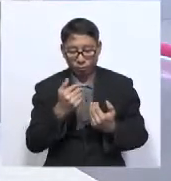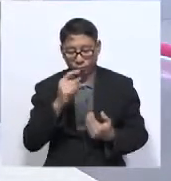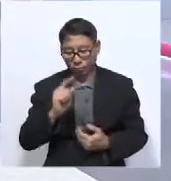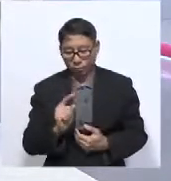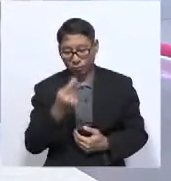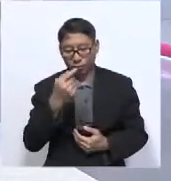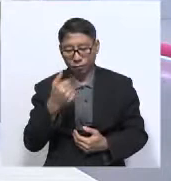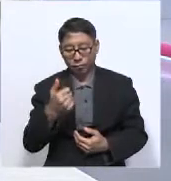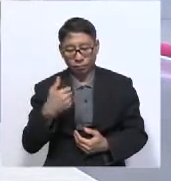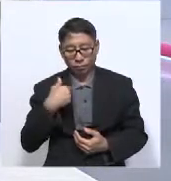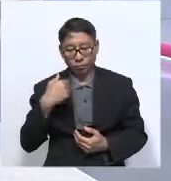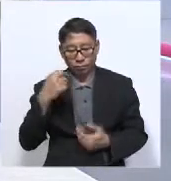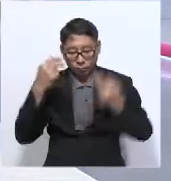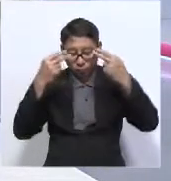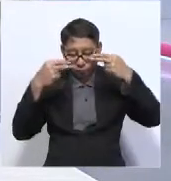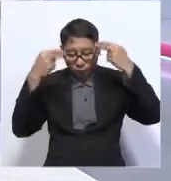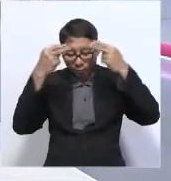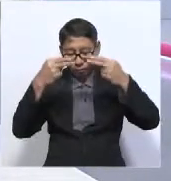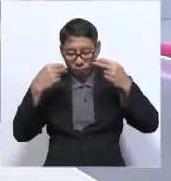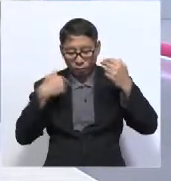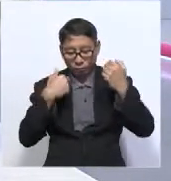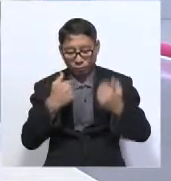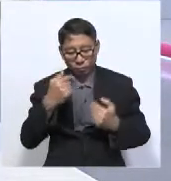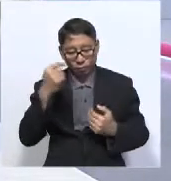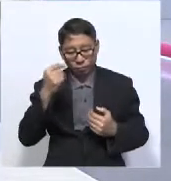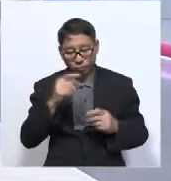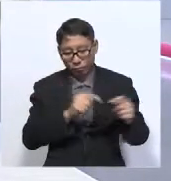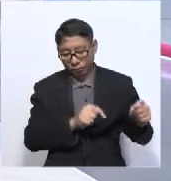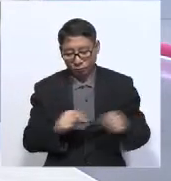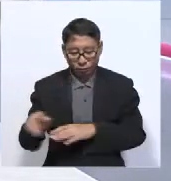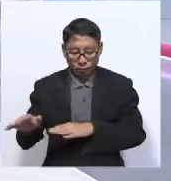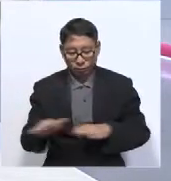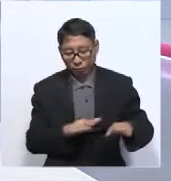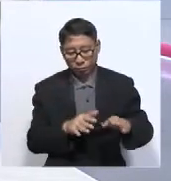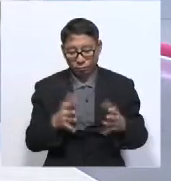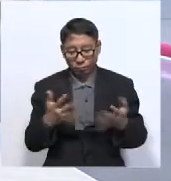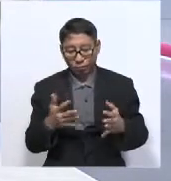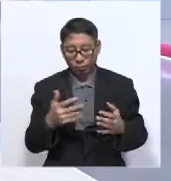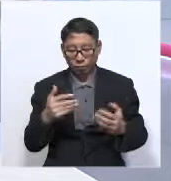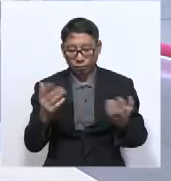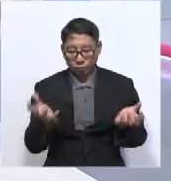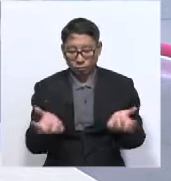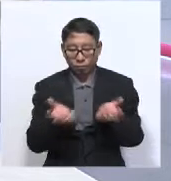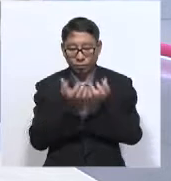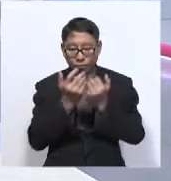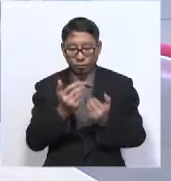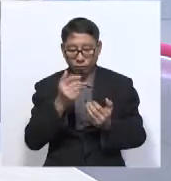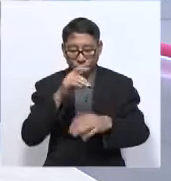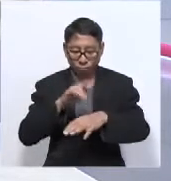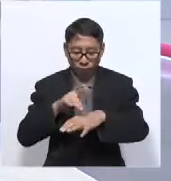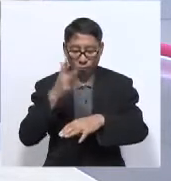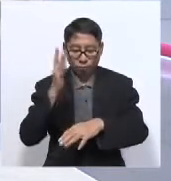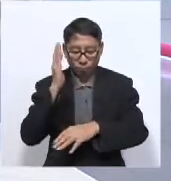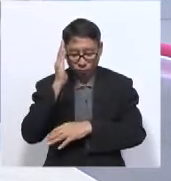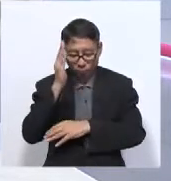ต่ว่าก็ยังมีประเด็นที่น่าเป็นห่วงนะคะเพราะว่าถ้าหากไม่มีการเตรียมพร้อมรับมือที่ดีเนี่ยก็อาจจะส่งผลต่อทรัพยากรธรรมชาติ